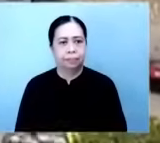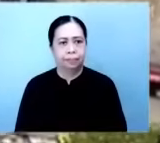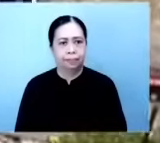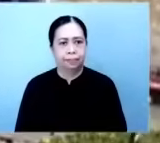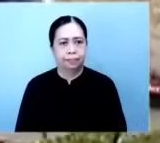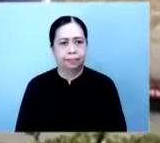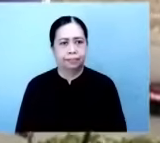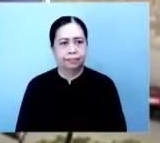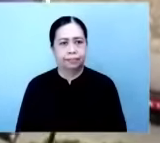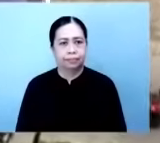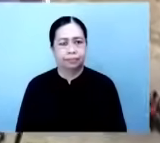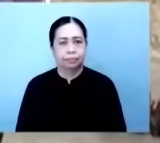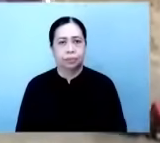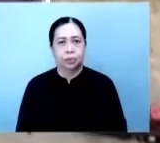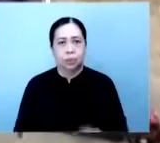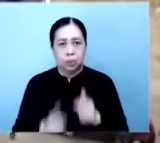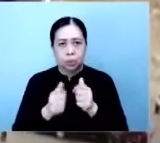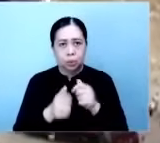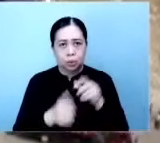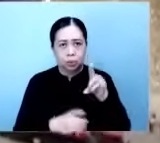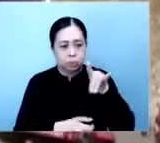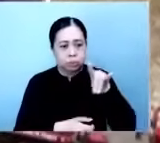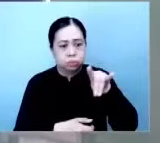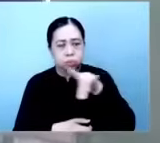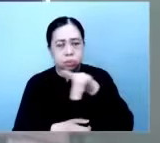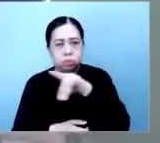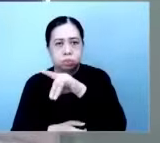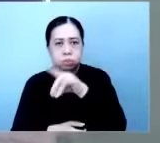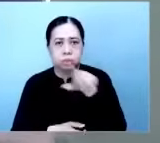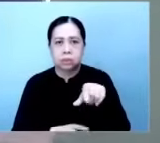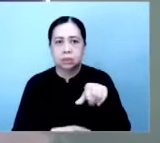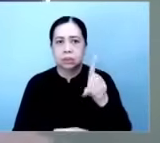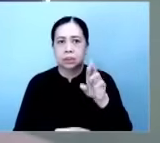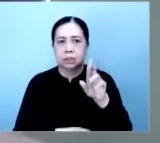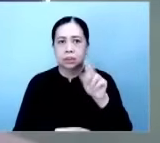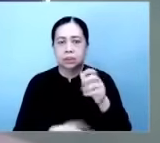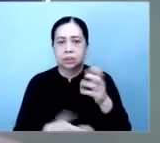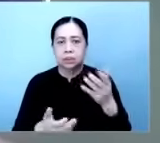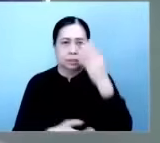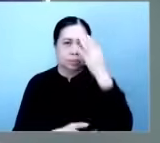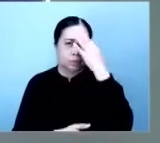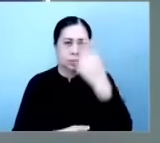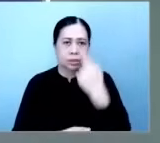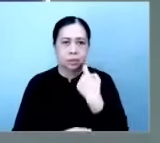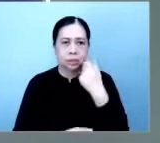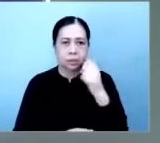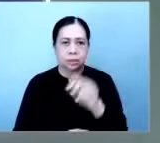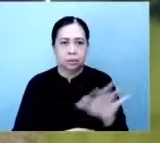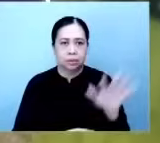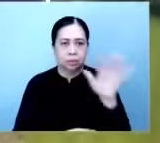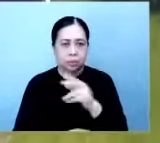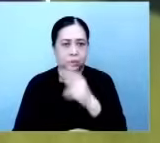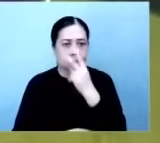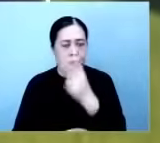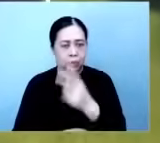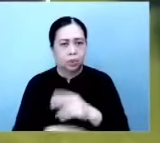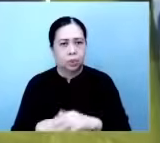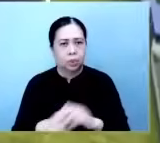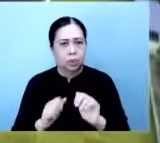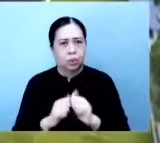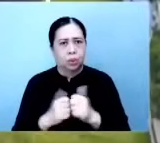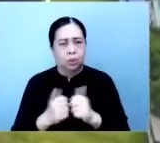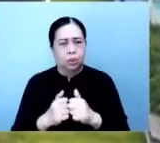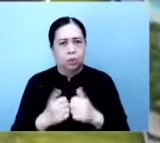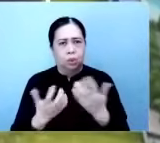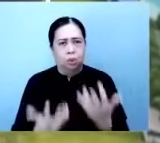Sa drone footage na ito nakuha sa DRT Highway sa Baliwag City, Bulacan kaninang umaga, makikita kung paanong nilamo